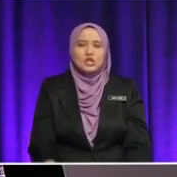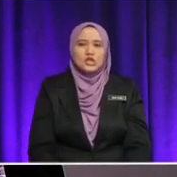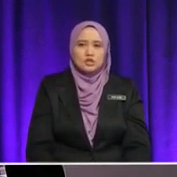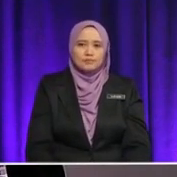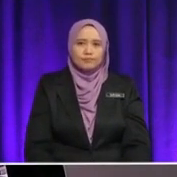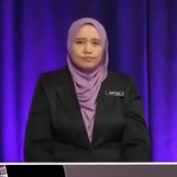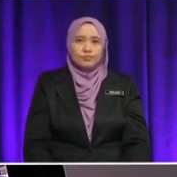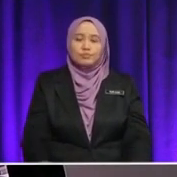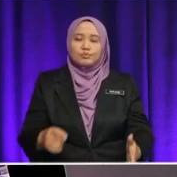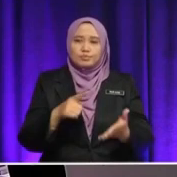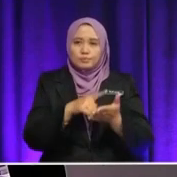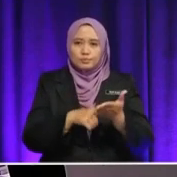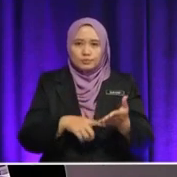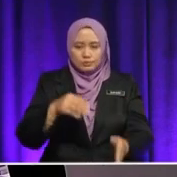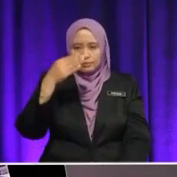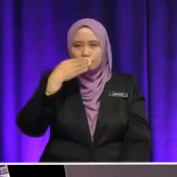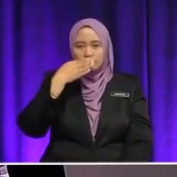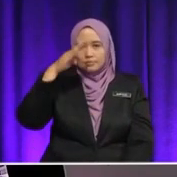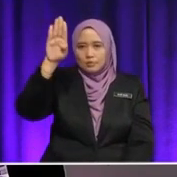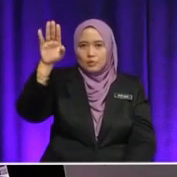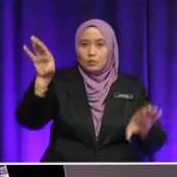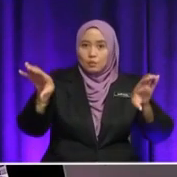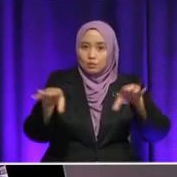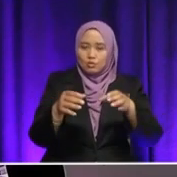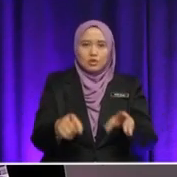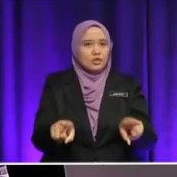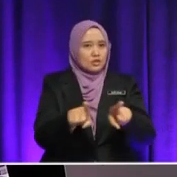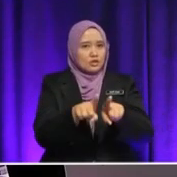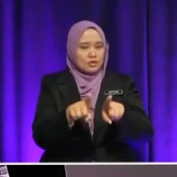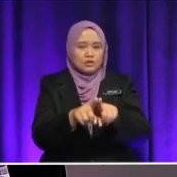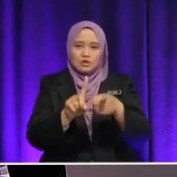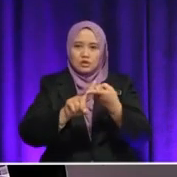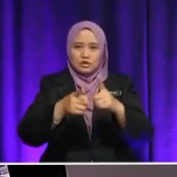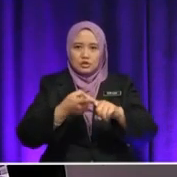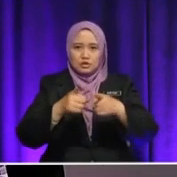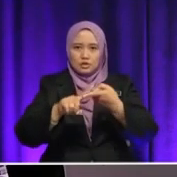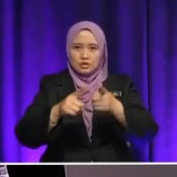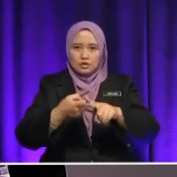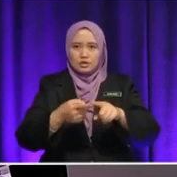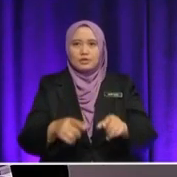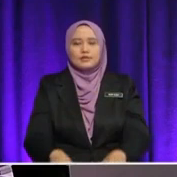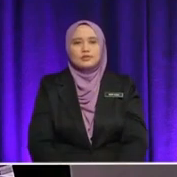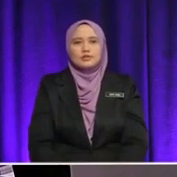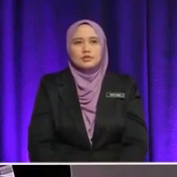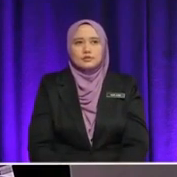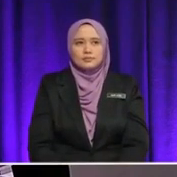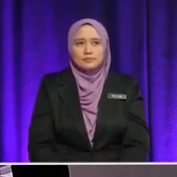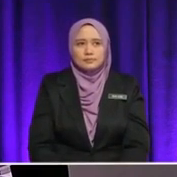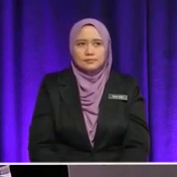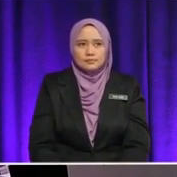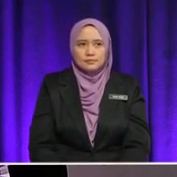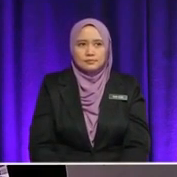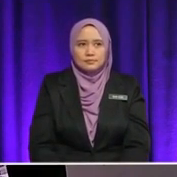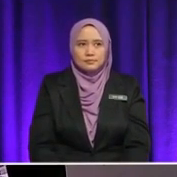agama buat itu Abdurrahman bersama-sama mereka rakannya Raka Raka nadi politik dan Pati perikatannya yang